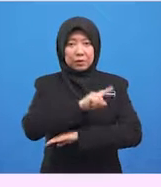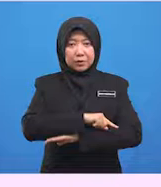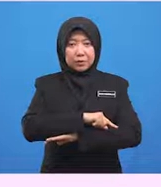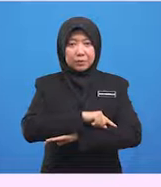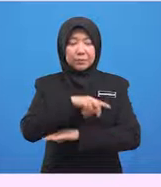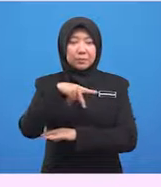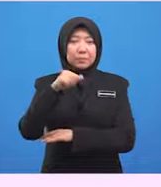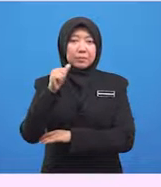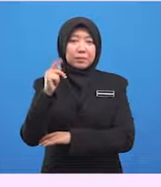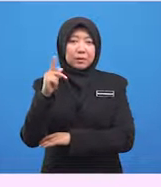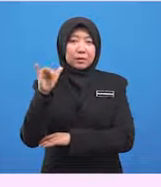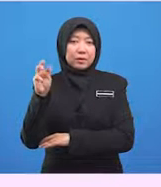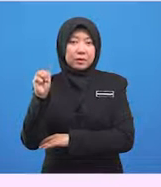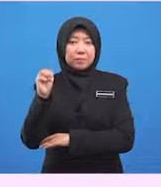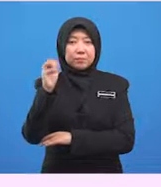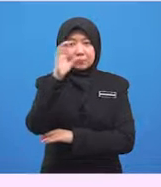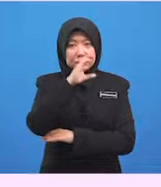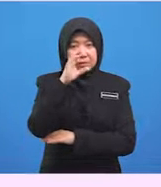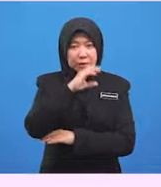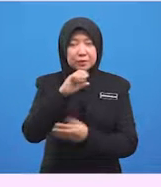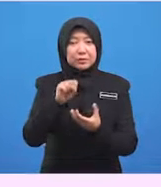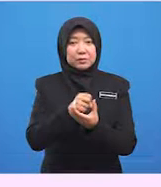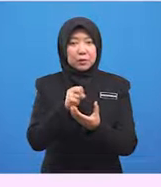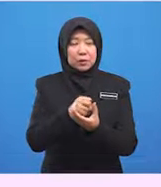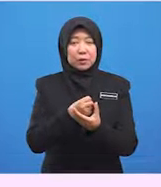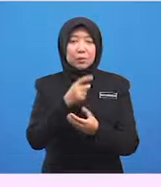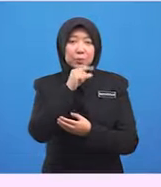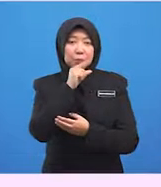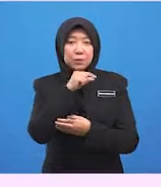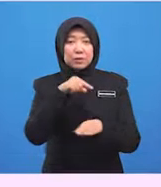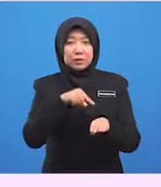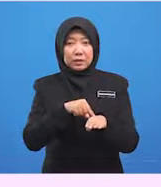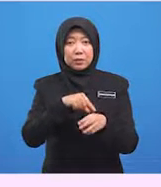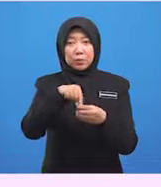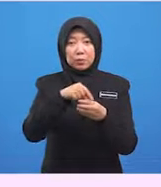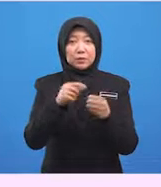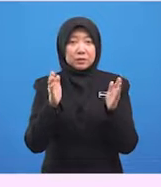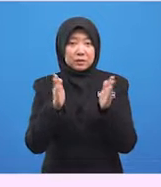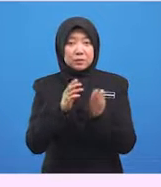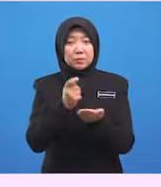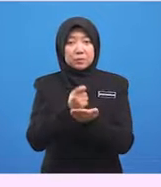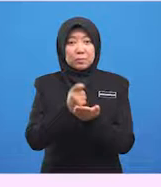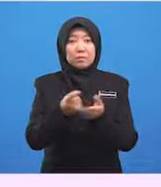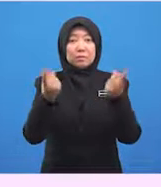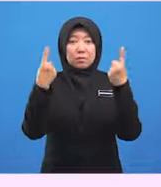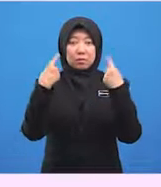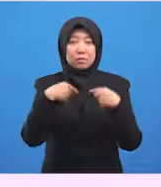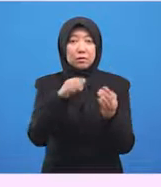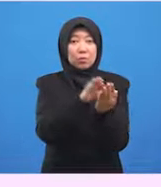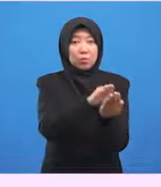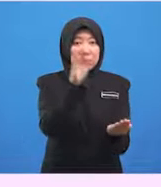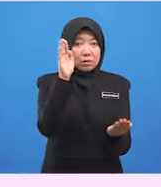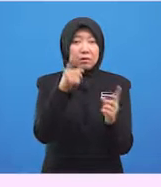pak YIMM sedang mencari sarang burung di gua kecil tiba-tiba Datang seekor